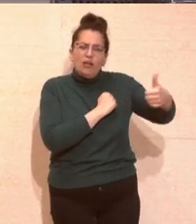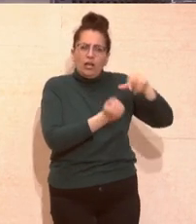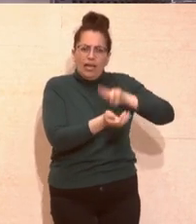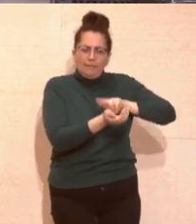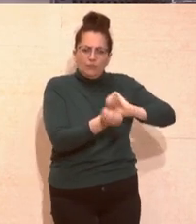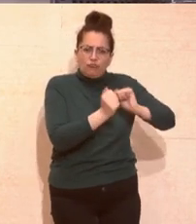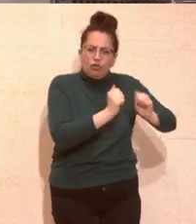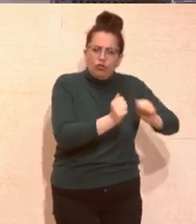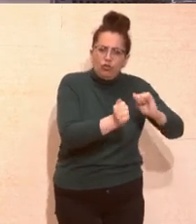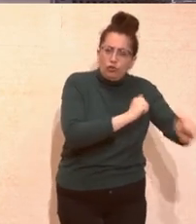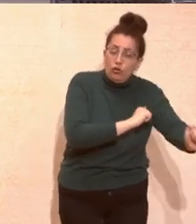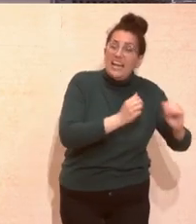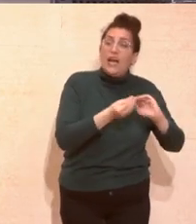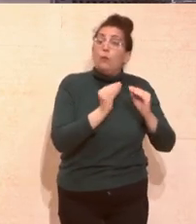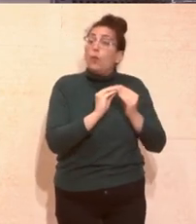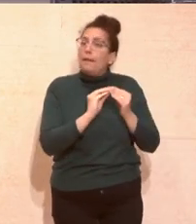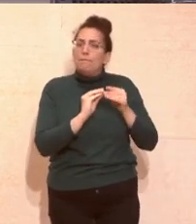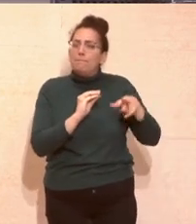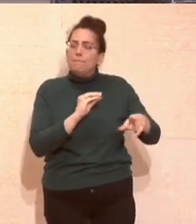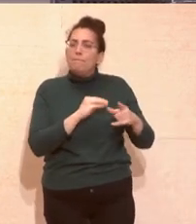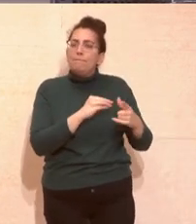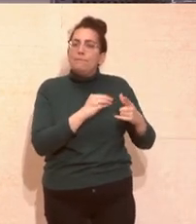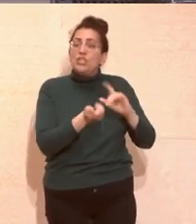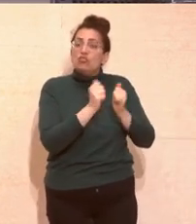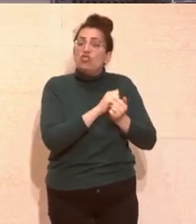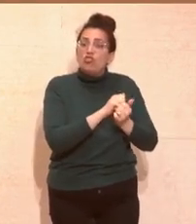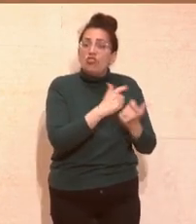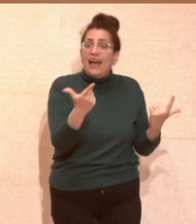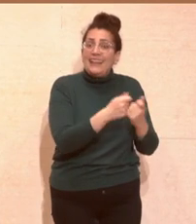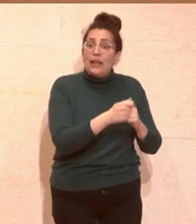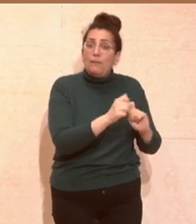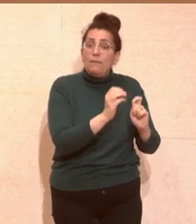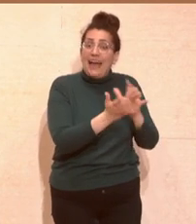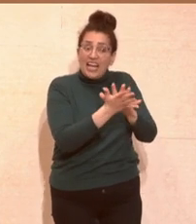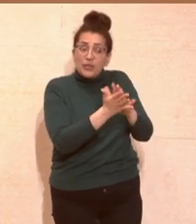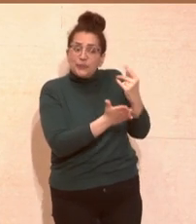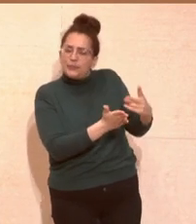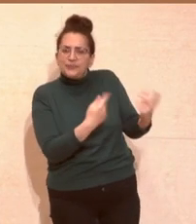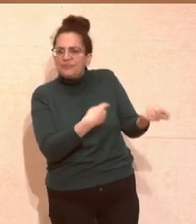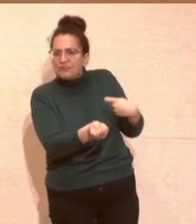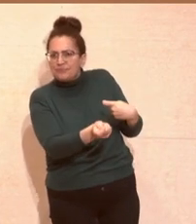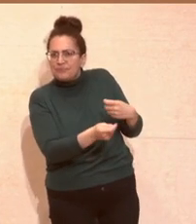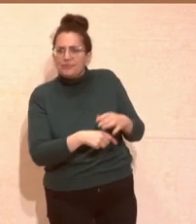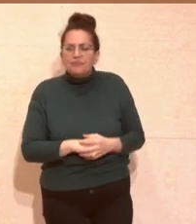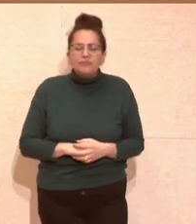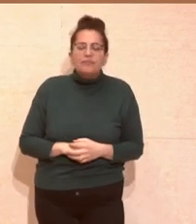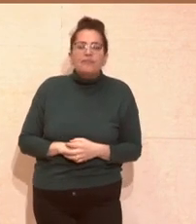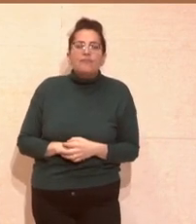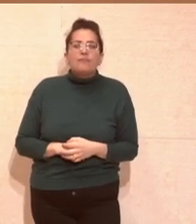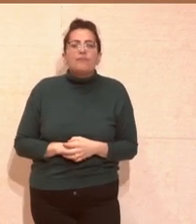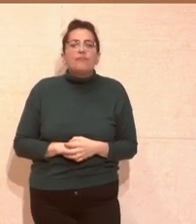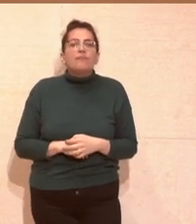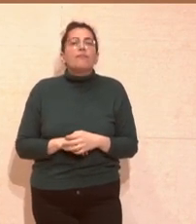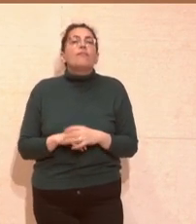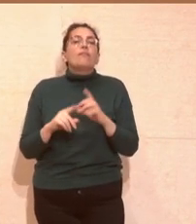moment où on est extrêmement peu flexible à ce type de changement. Vous avez tout à fait raison. Je voudrais ajouter une chose quand même, c'est que